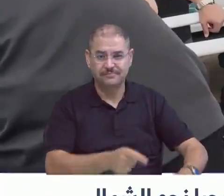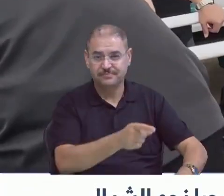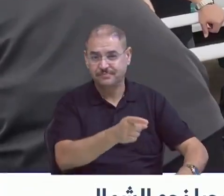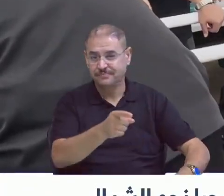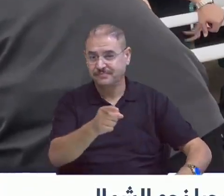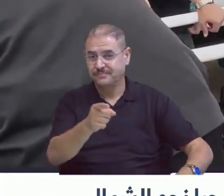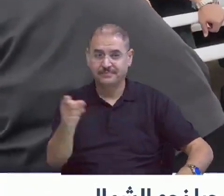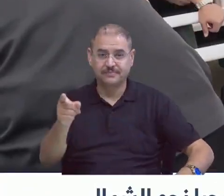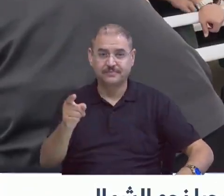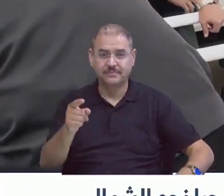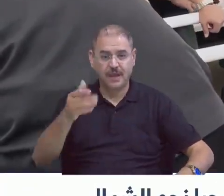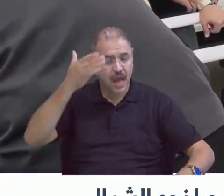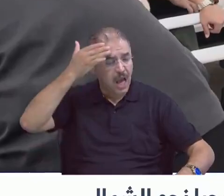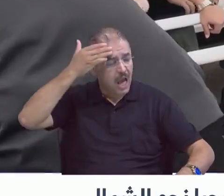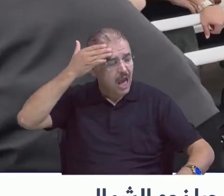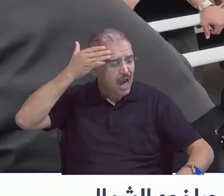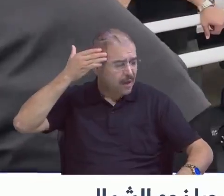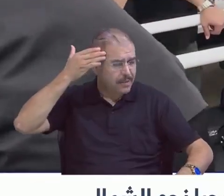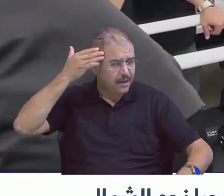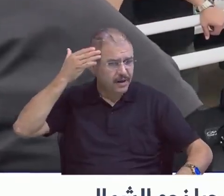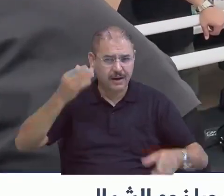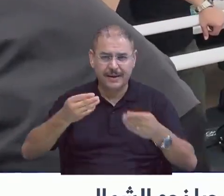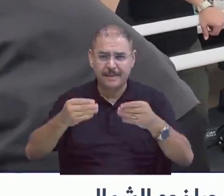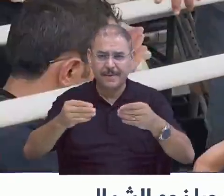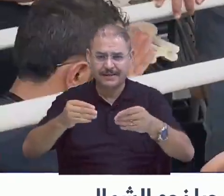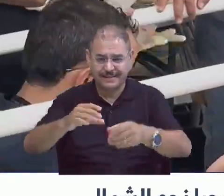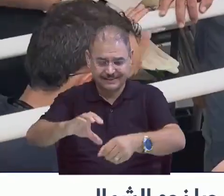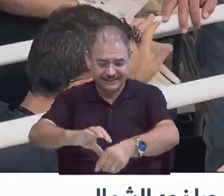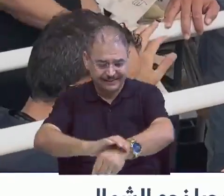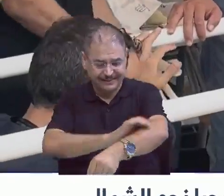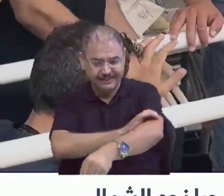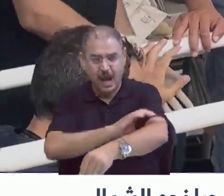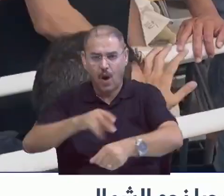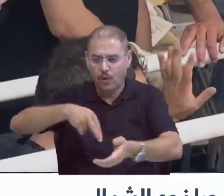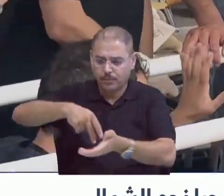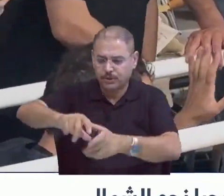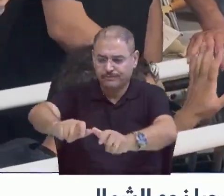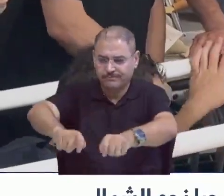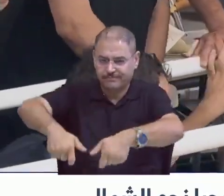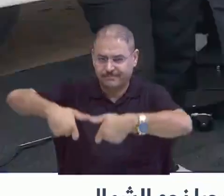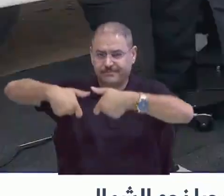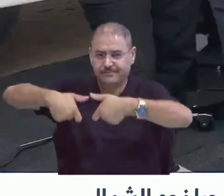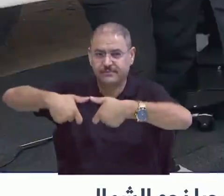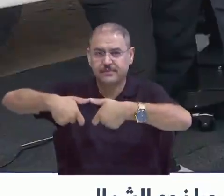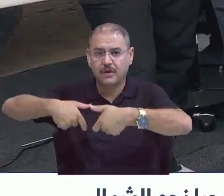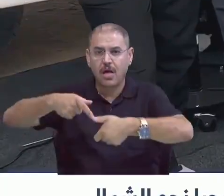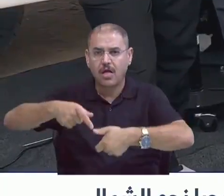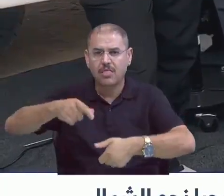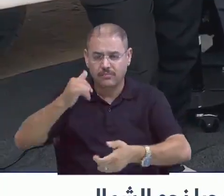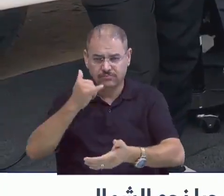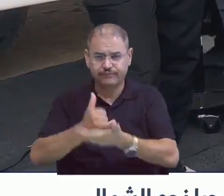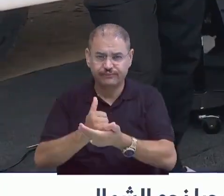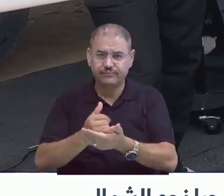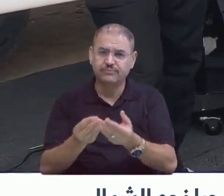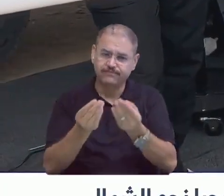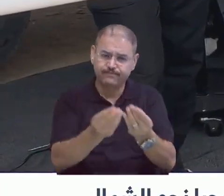أطراف اصطناعية نعمل على تركيب أطراف سفلية وعلوية لمبتوري الأطراف نتيجة الأحداث الجارية في